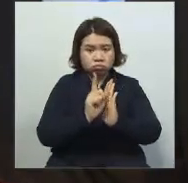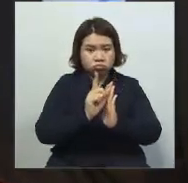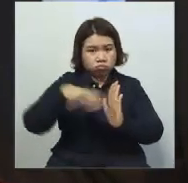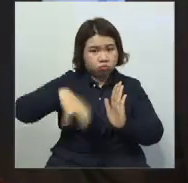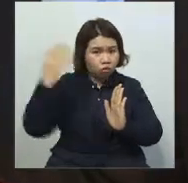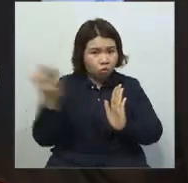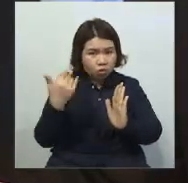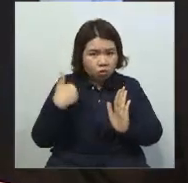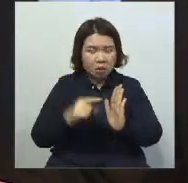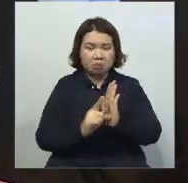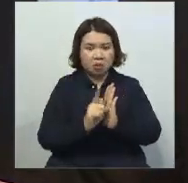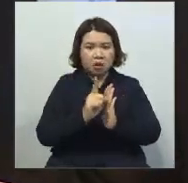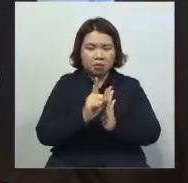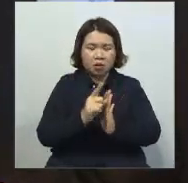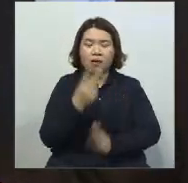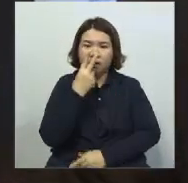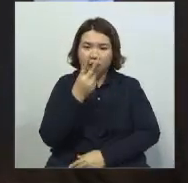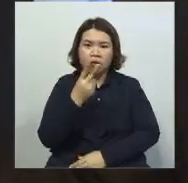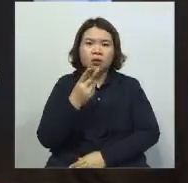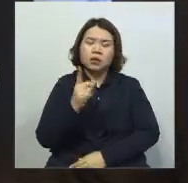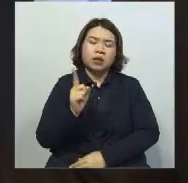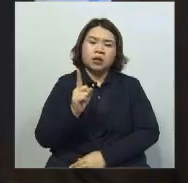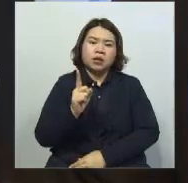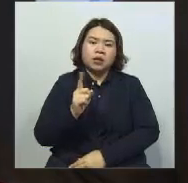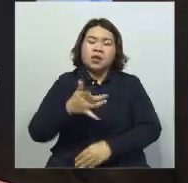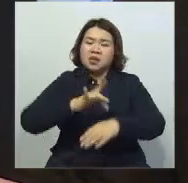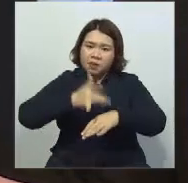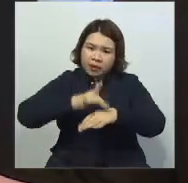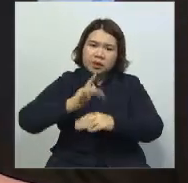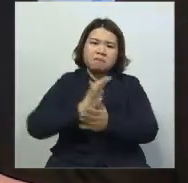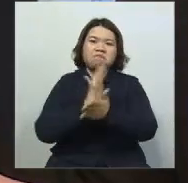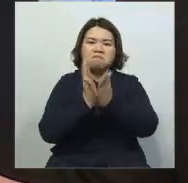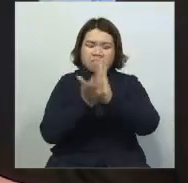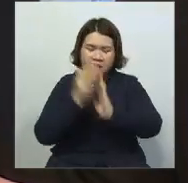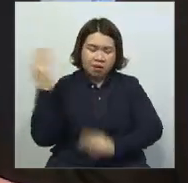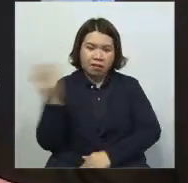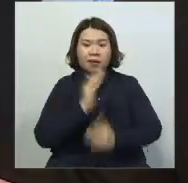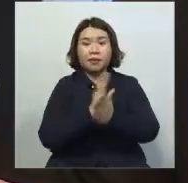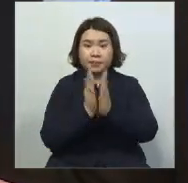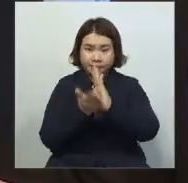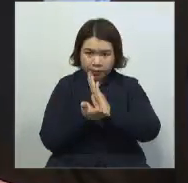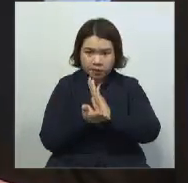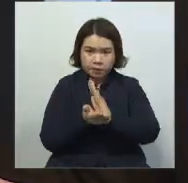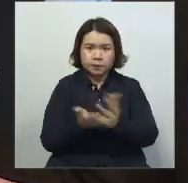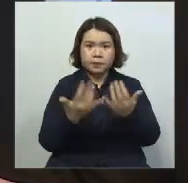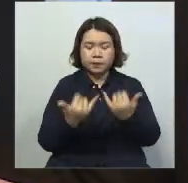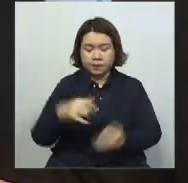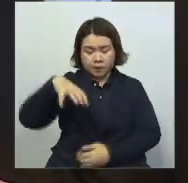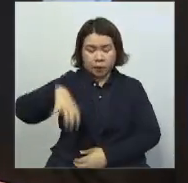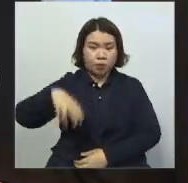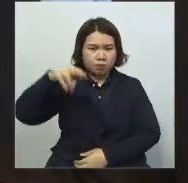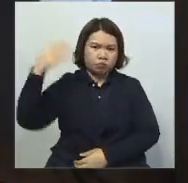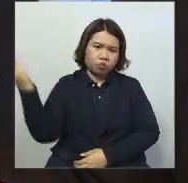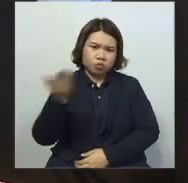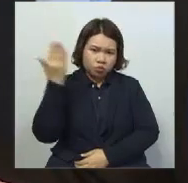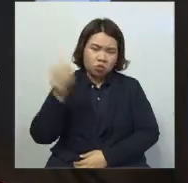ทั้งนี้เนื่องจากเราก็จะเห็นได้จากการเปลี่ยนแปลงสภาพภูมิอากาศนะคะแล้วก็จากการจากกรมอุตุก็จะบอกว่าอ